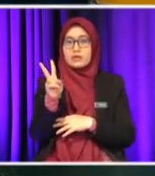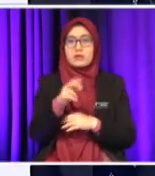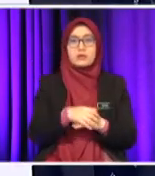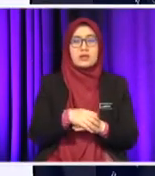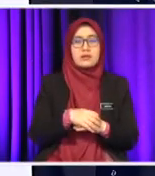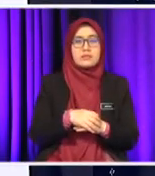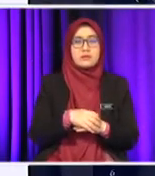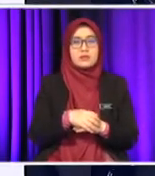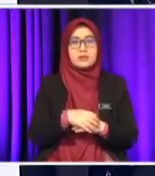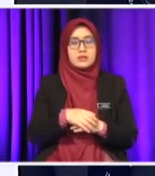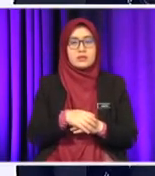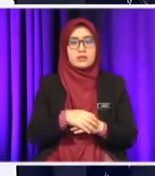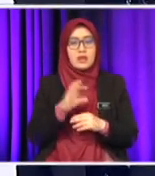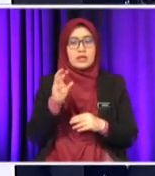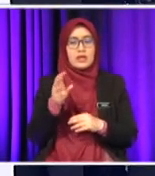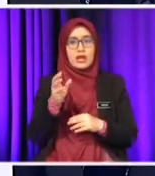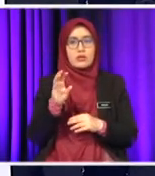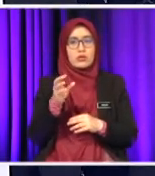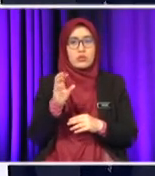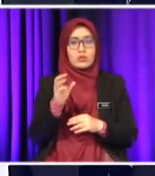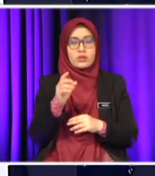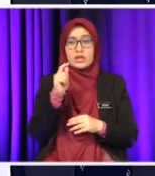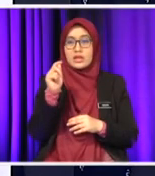review television dan sebagainya